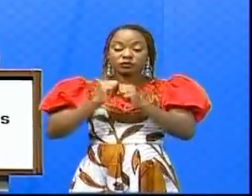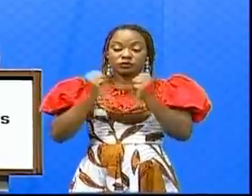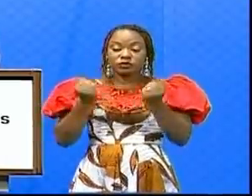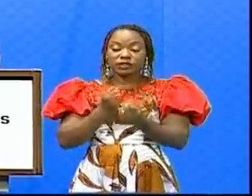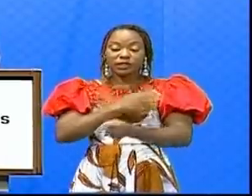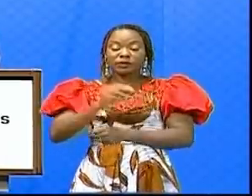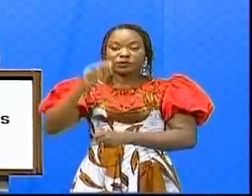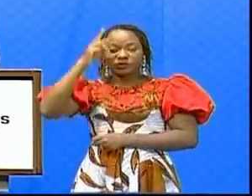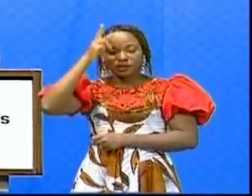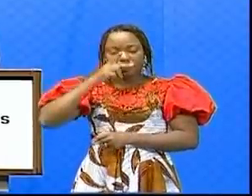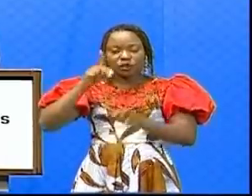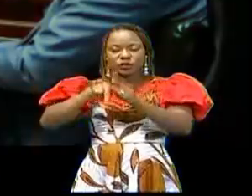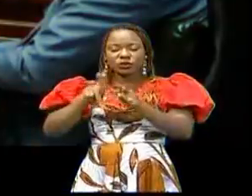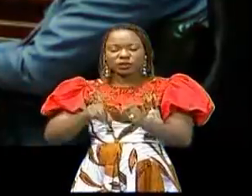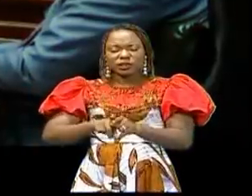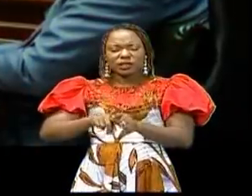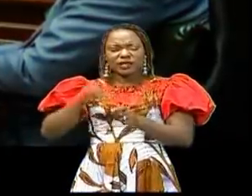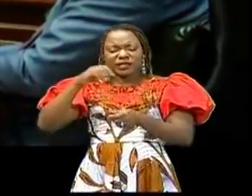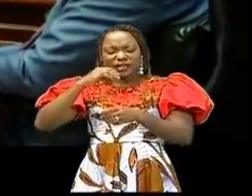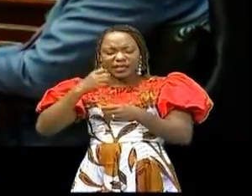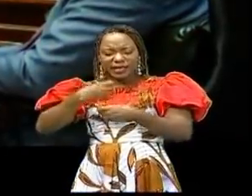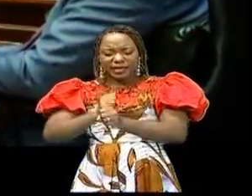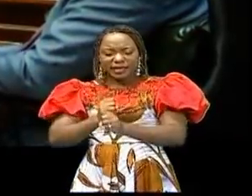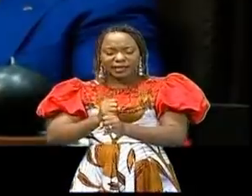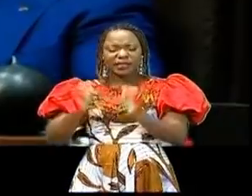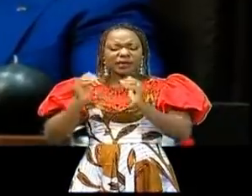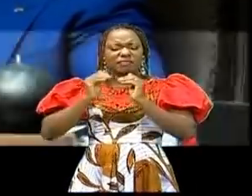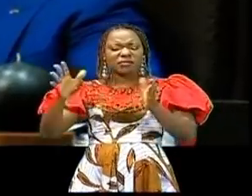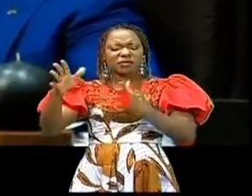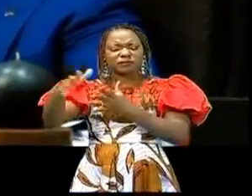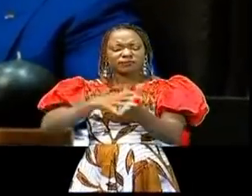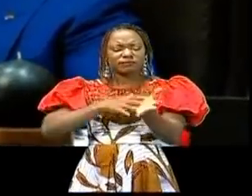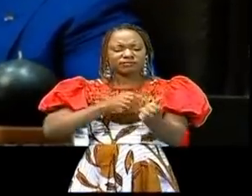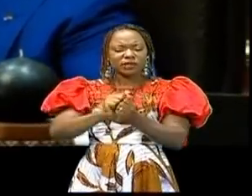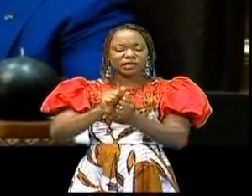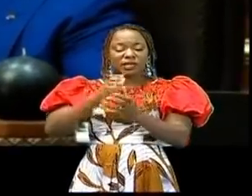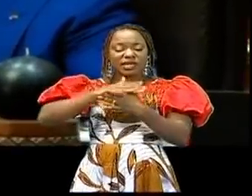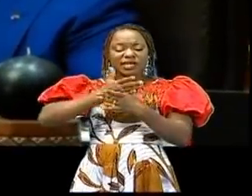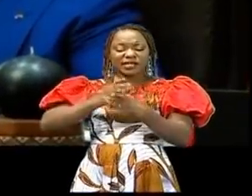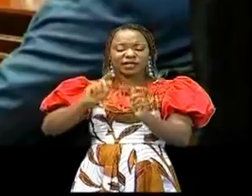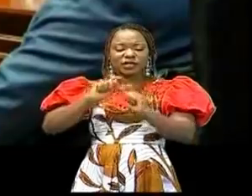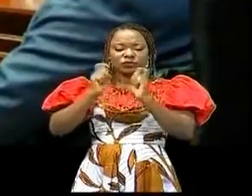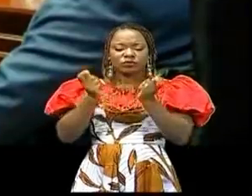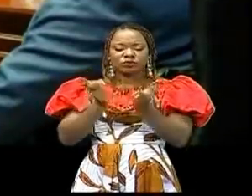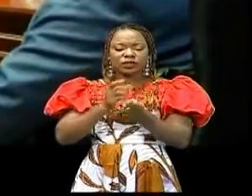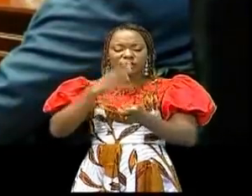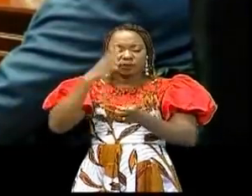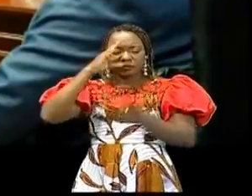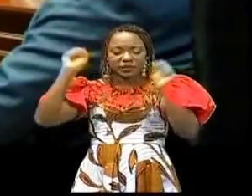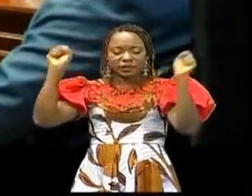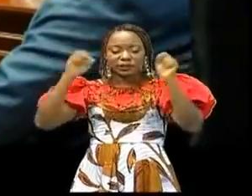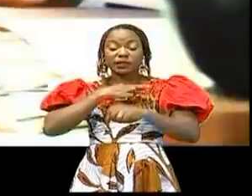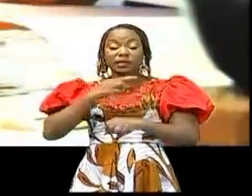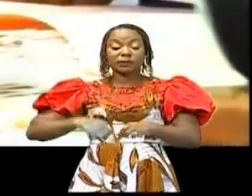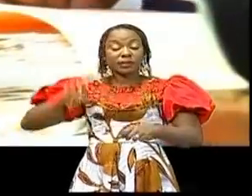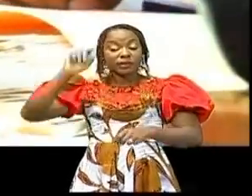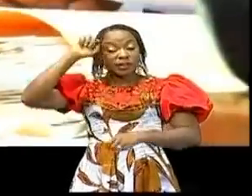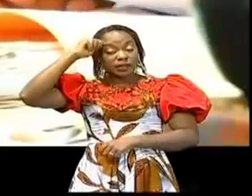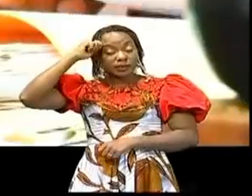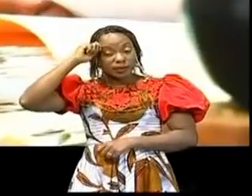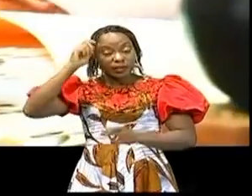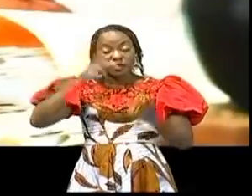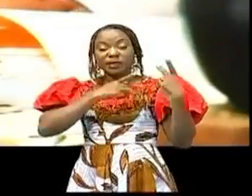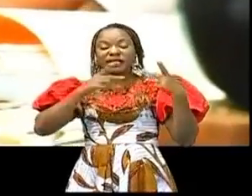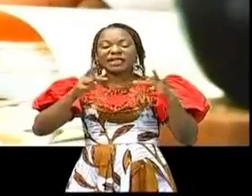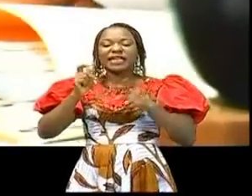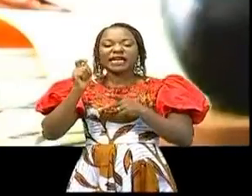politique et compromettant ainsi la paix sociale entre communautés, le président de la République a rappelé, partant de